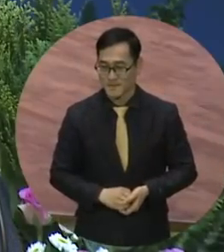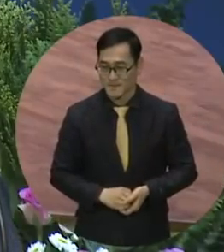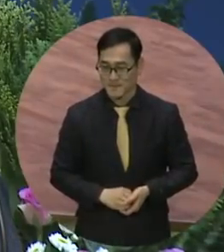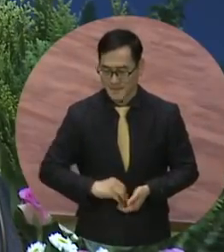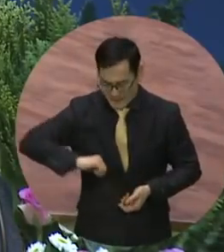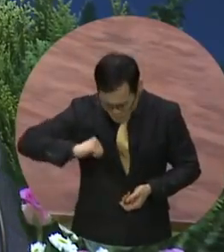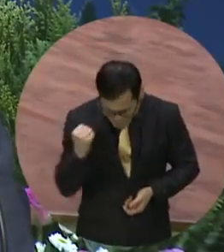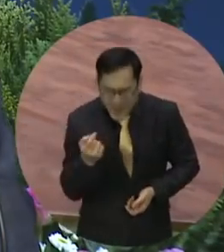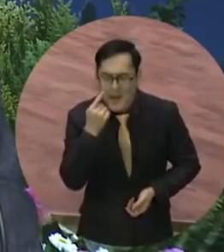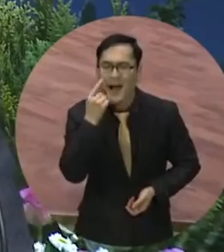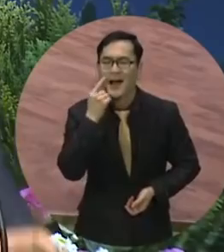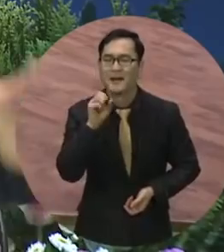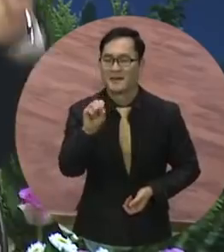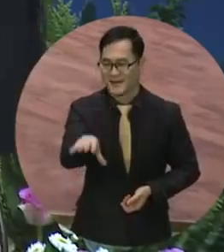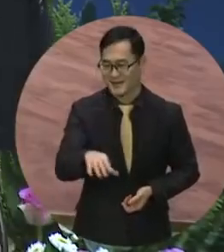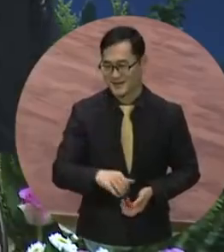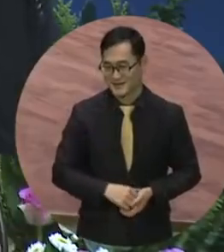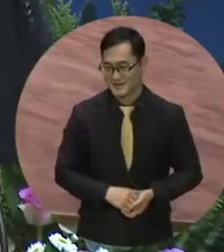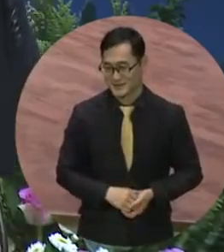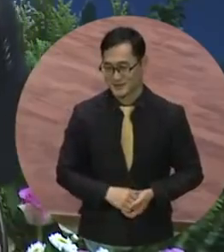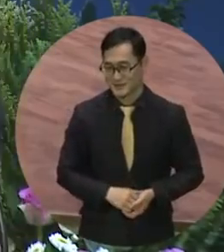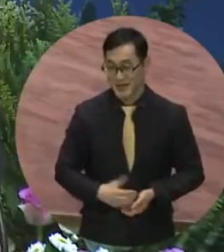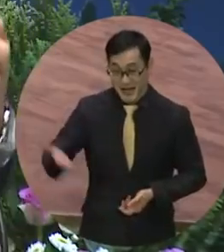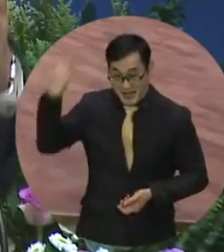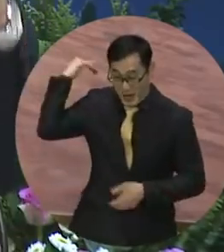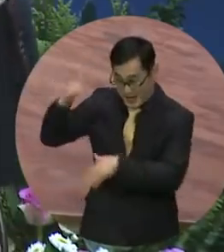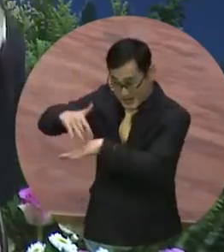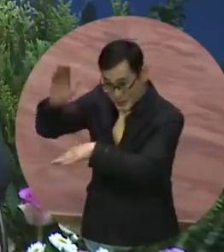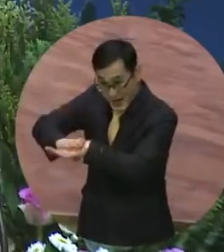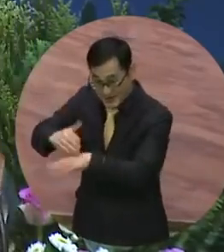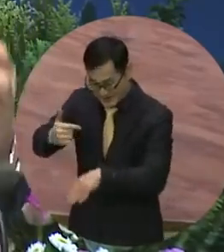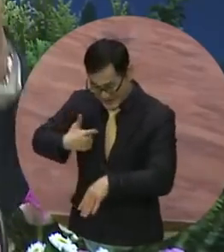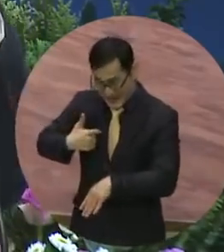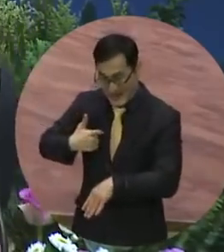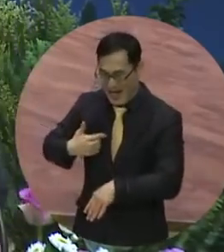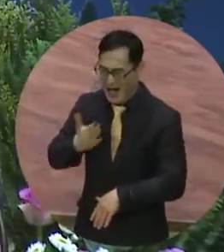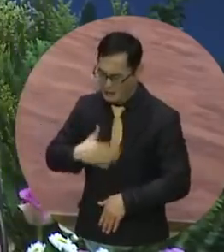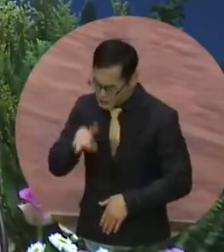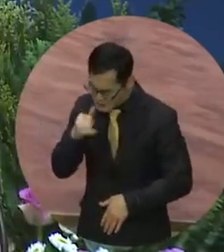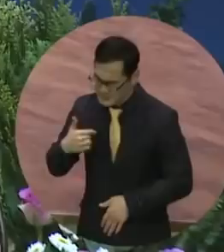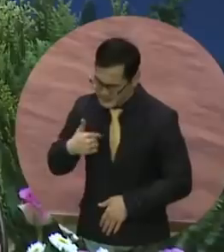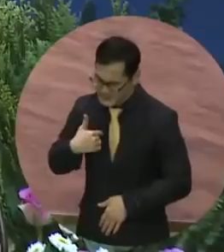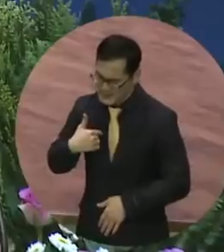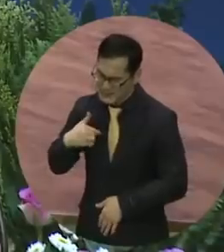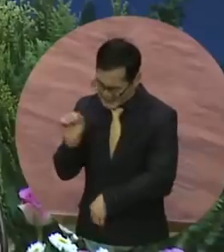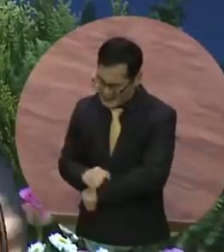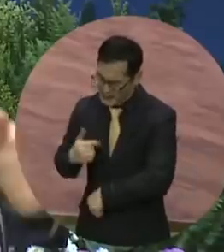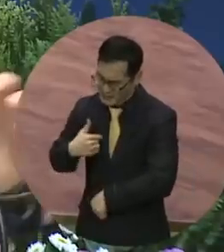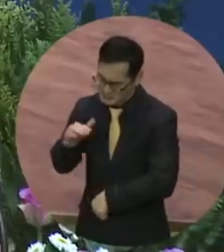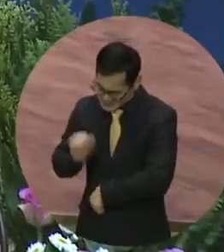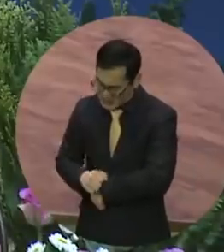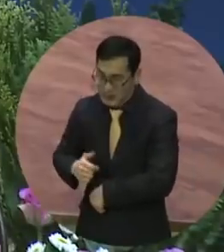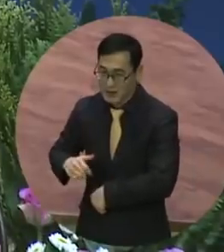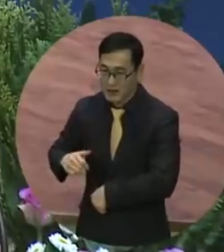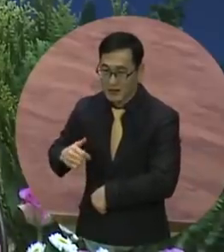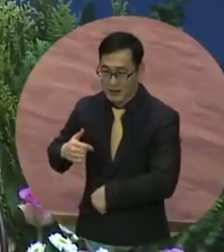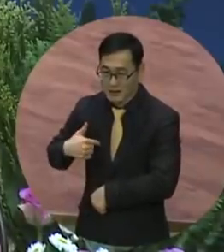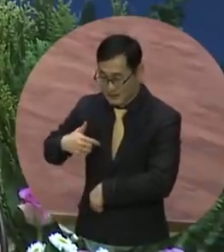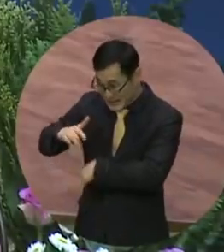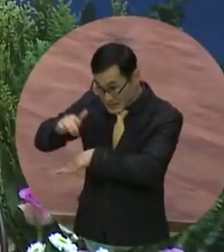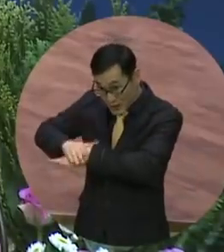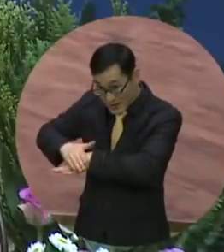던져라. 다시 말하면 기존에 가지고 있던 고정관념, 편견, 선입견에서 완전히